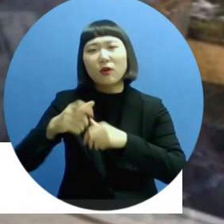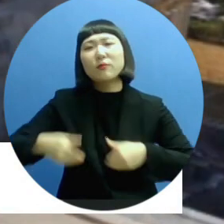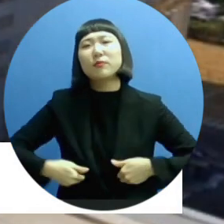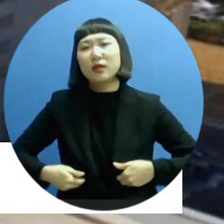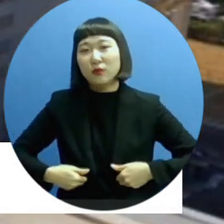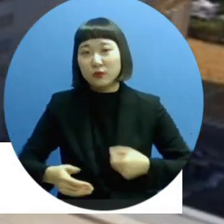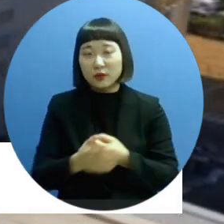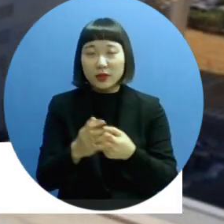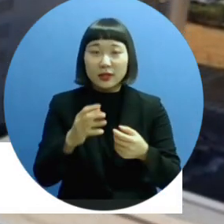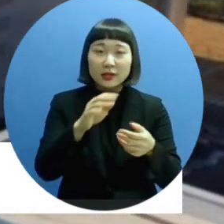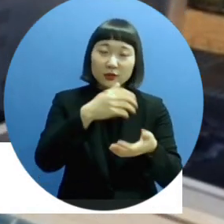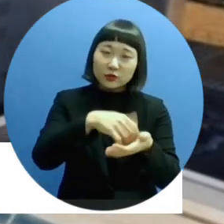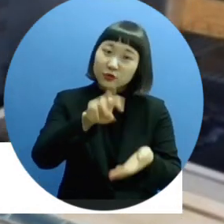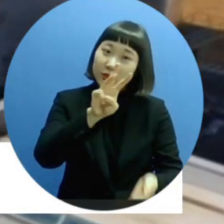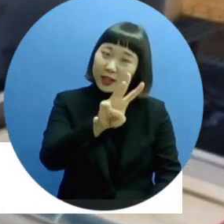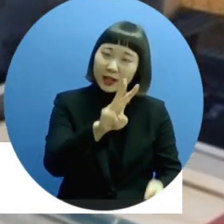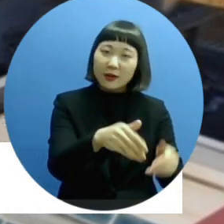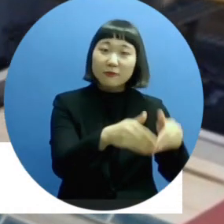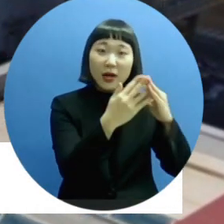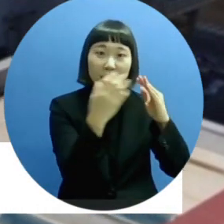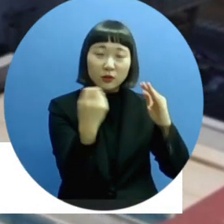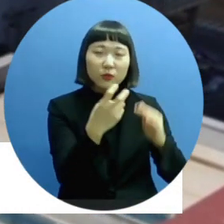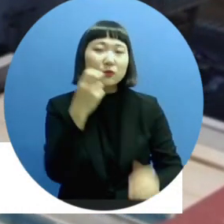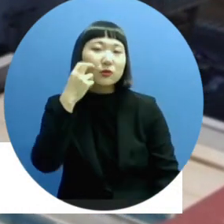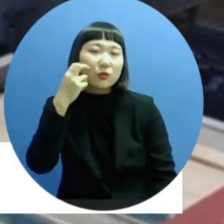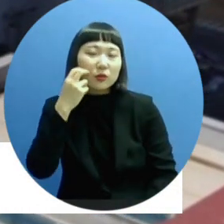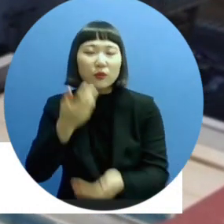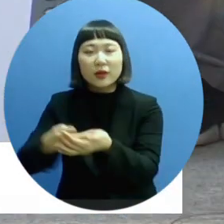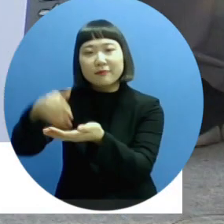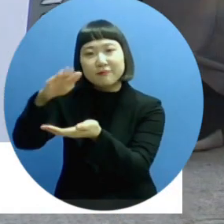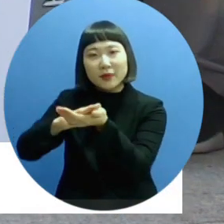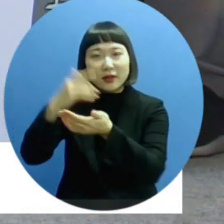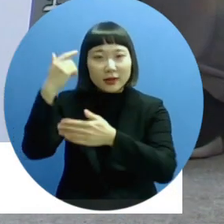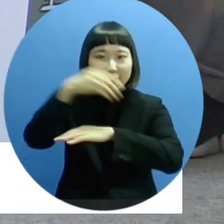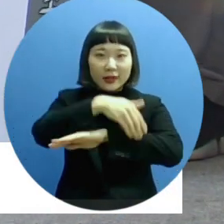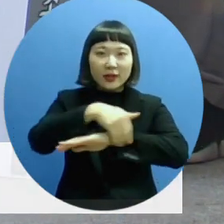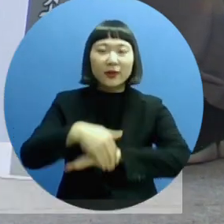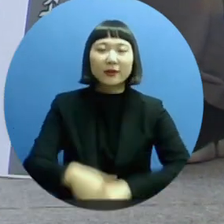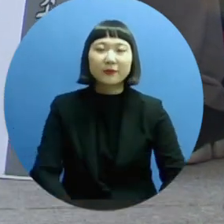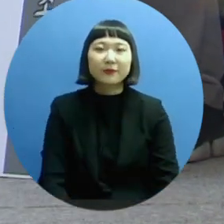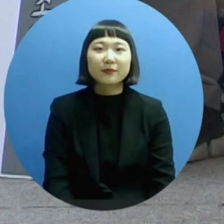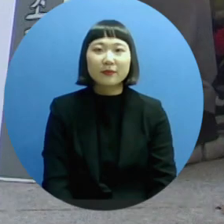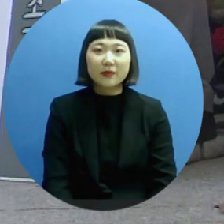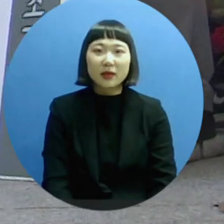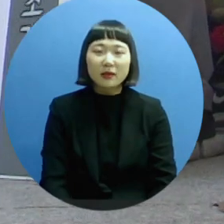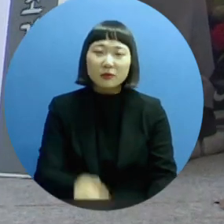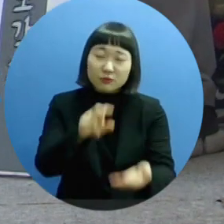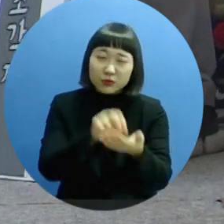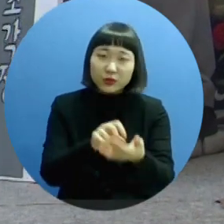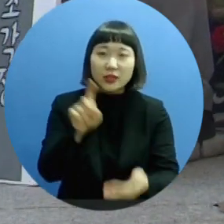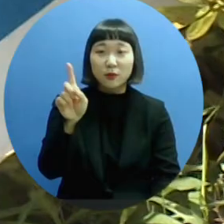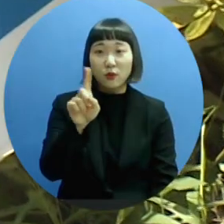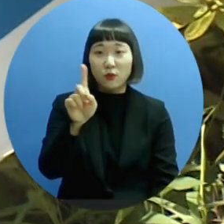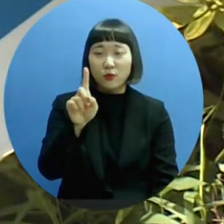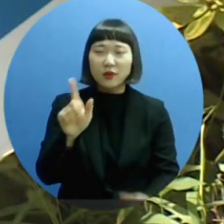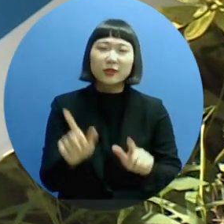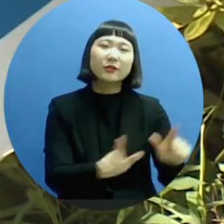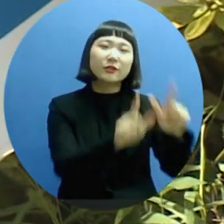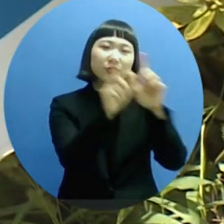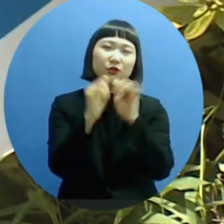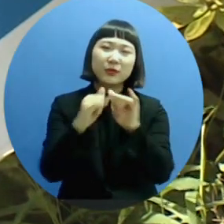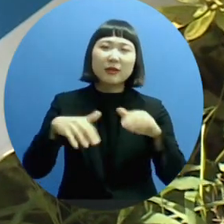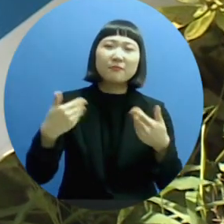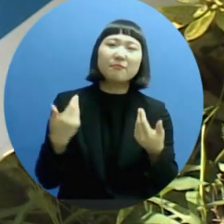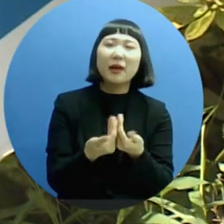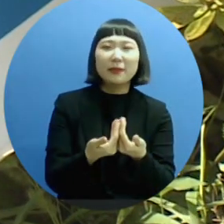송도 소각장은 현대화하겠다는 계획을 세웠습니다. 문제는 주민 반발입니다. 소각장 건립